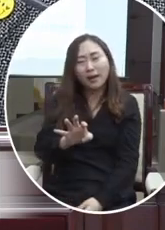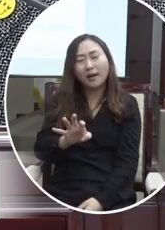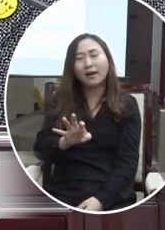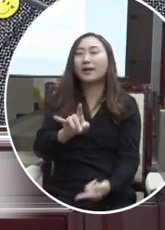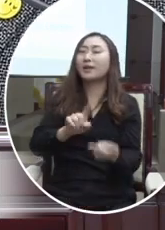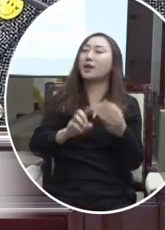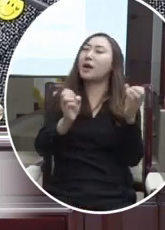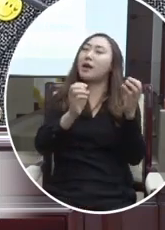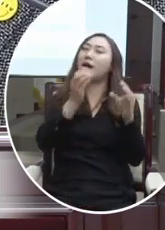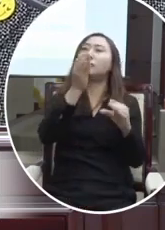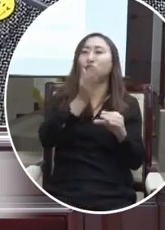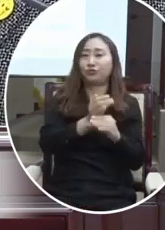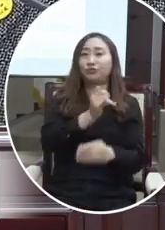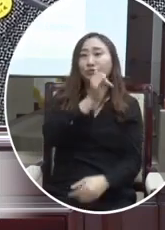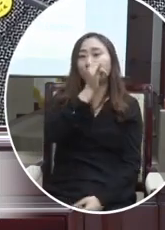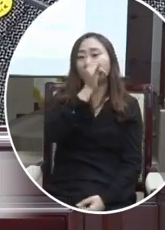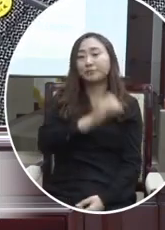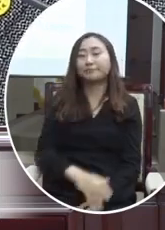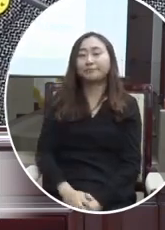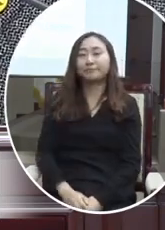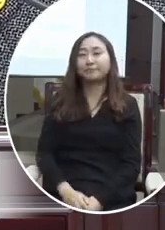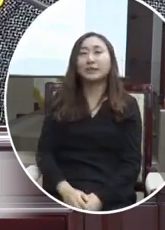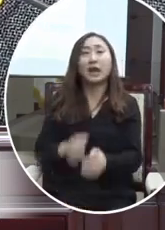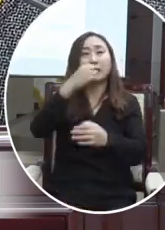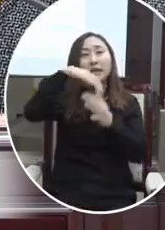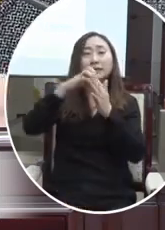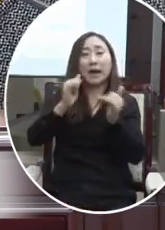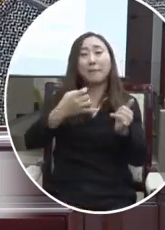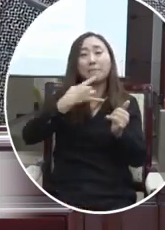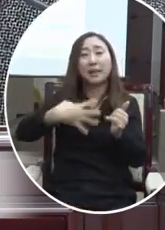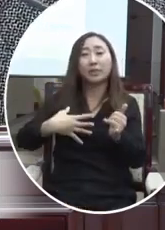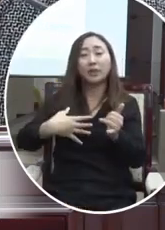가지 이야기들도 나오고 있기 때문에 단순히 사람만